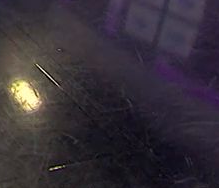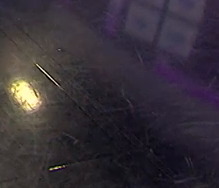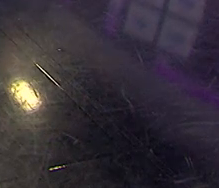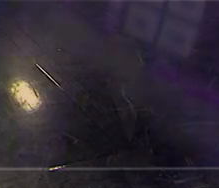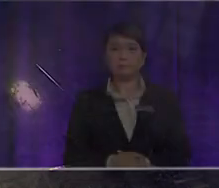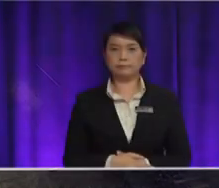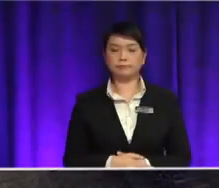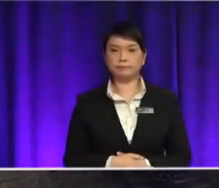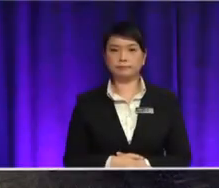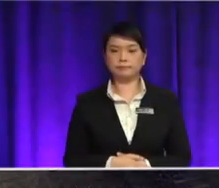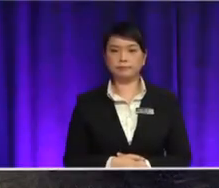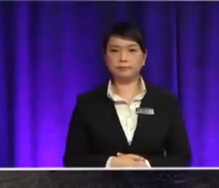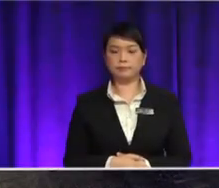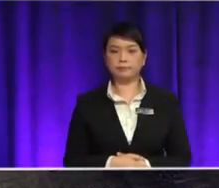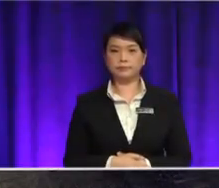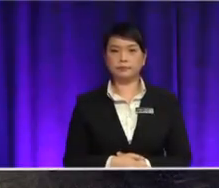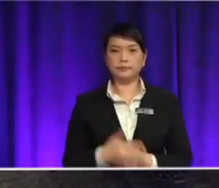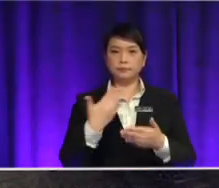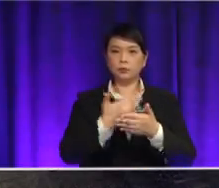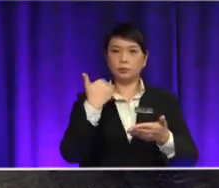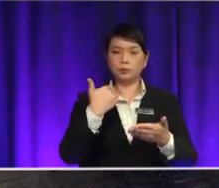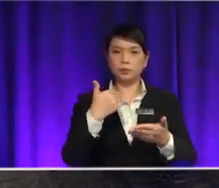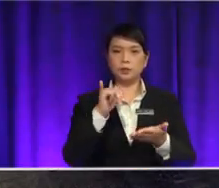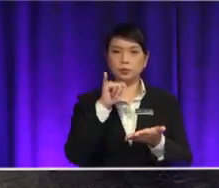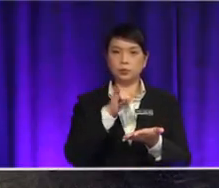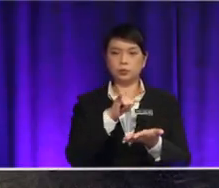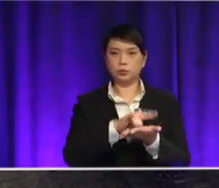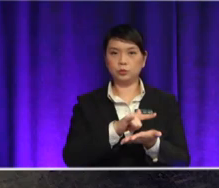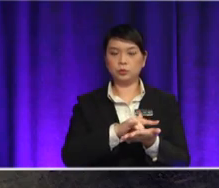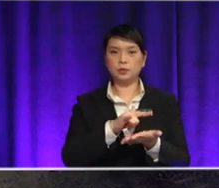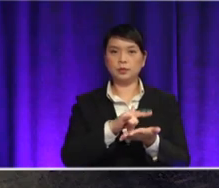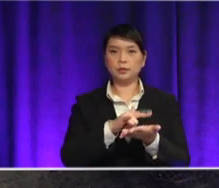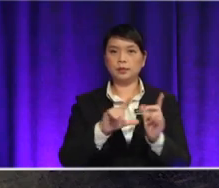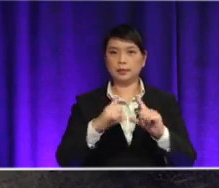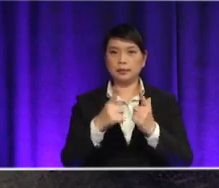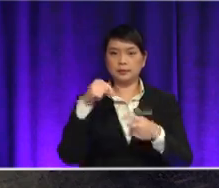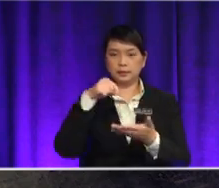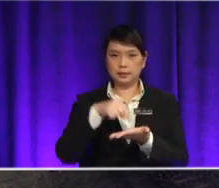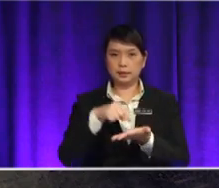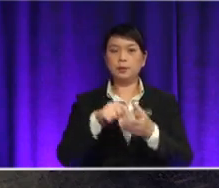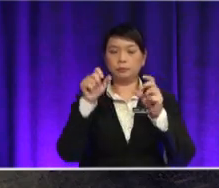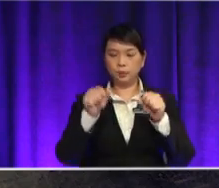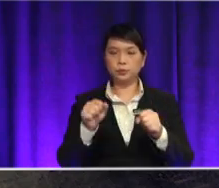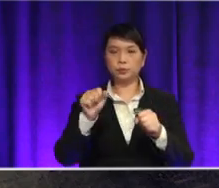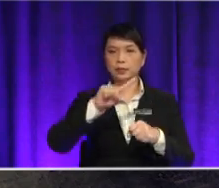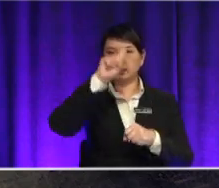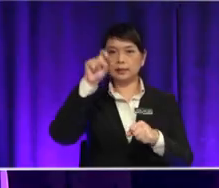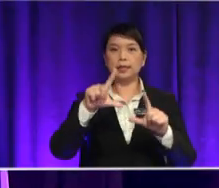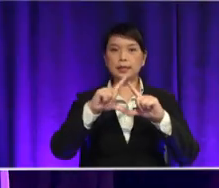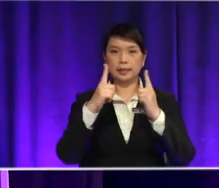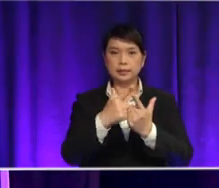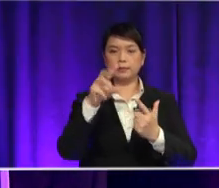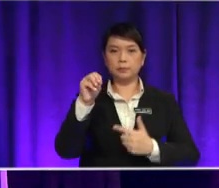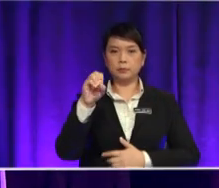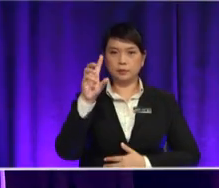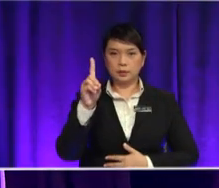Okey, sebelum itu Nisa, soalan ini juga boleh tanya kelas mood. Kelas mood ni sebenarnya saya nak ulang kaji sedikit. Baik. Sebab dah